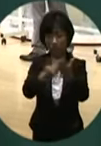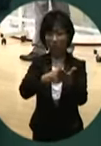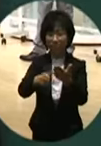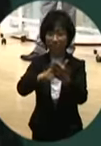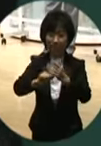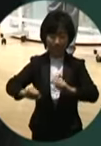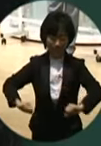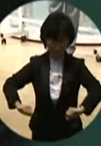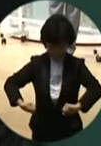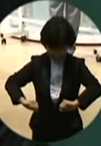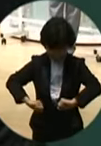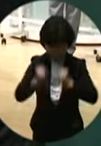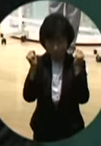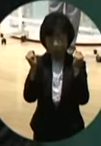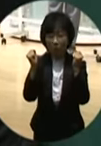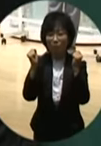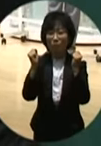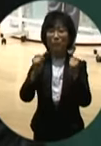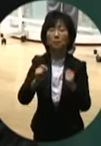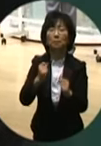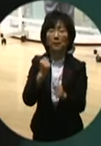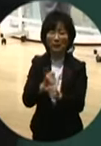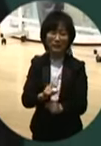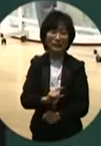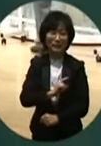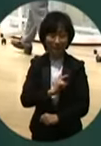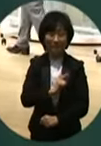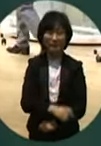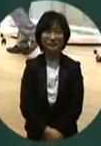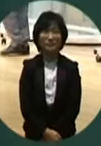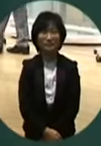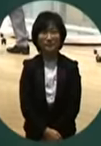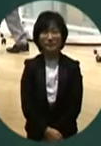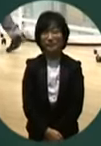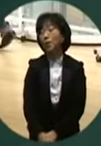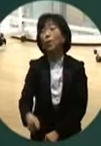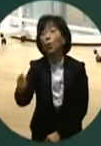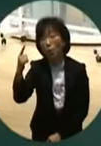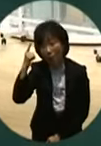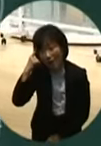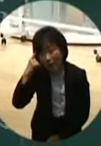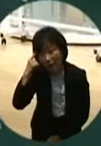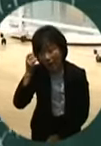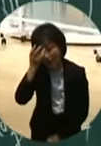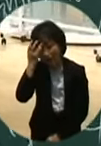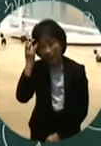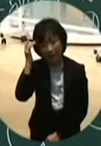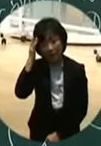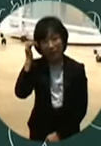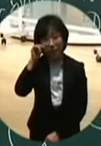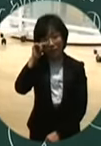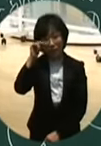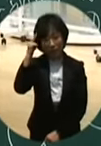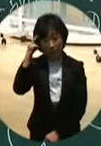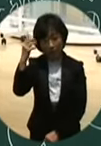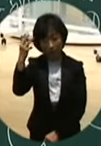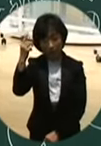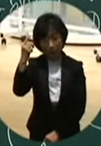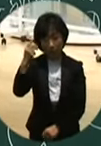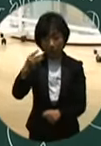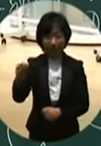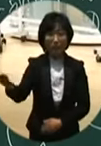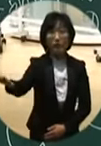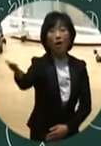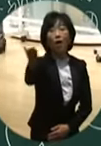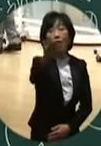that makes all things bow down to it. 왜 해야 됩니까요? Why must we do this then? 여러분 통하여 세 가지 해결해야